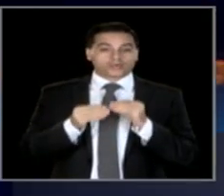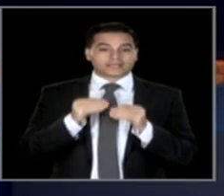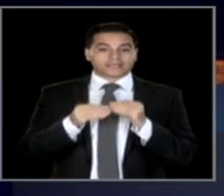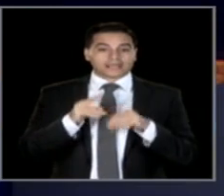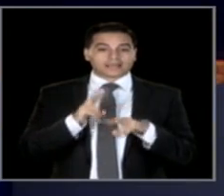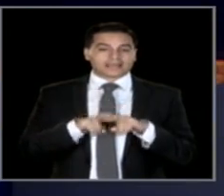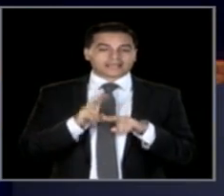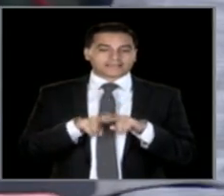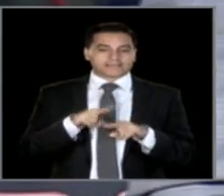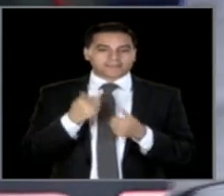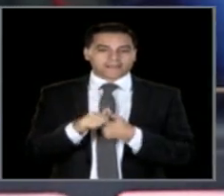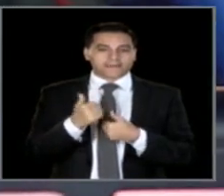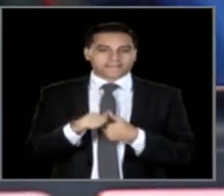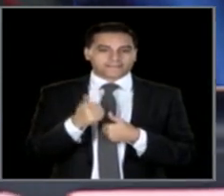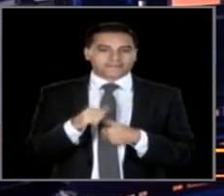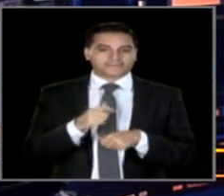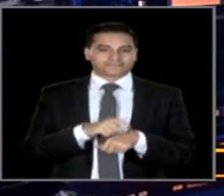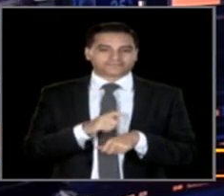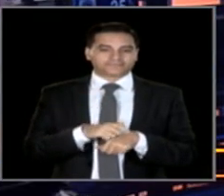ما لحقتش.